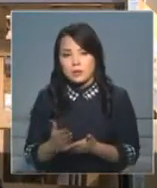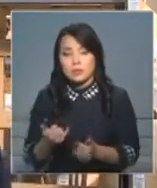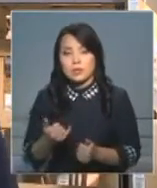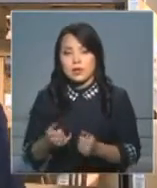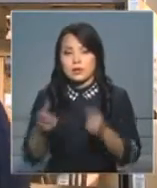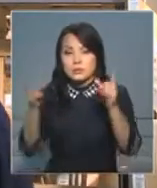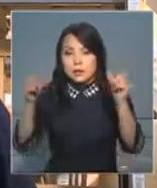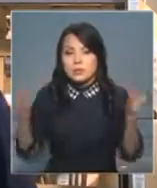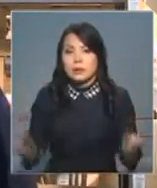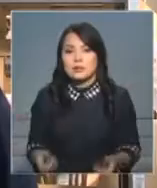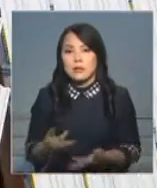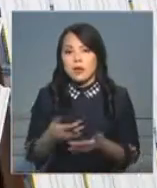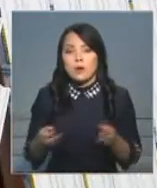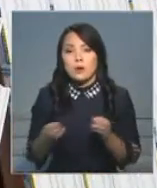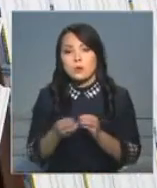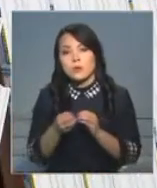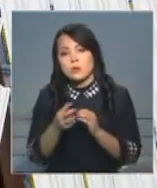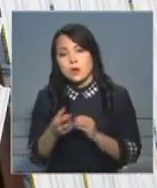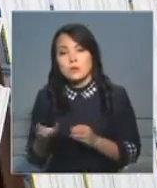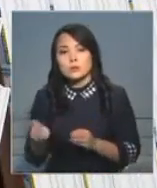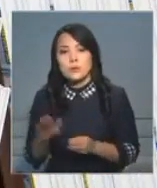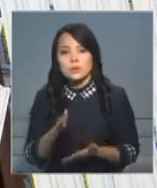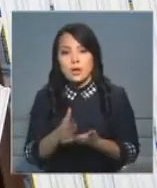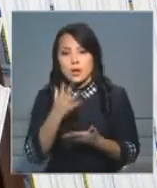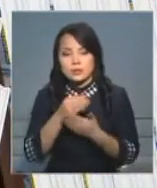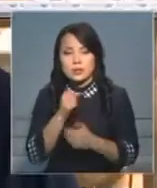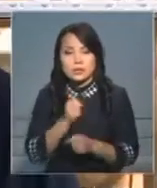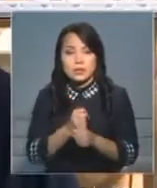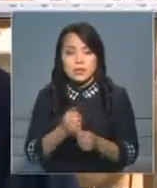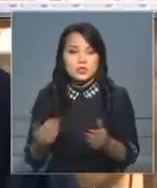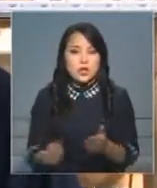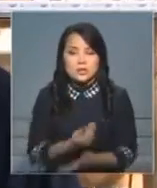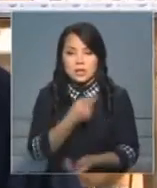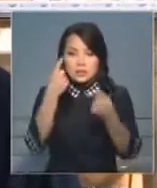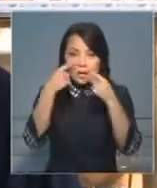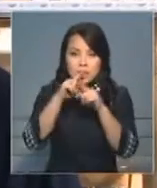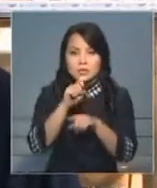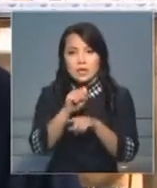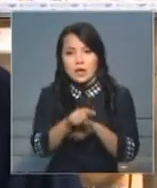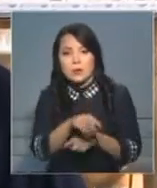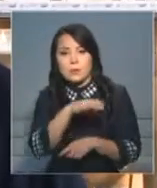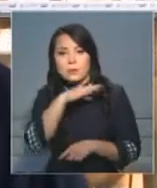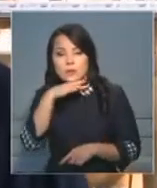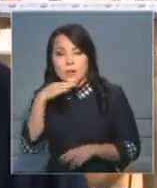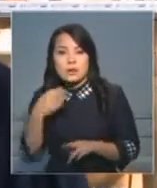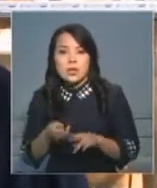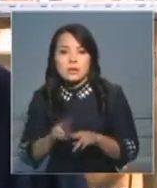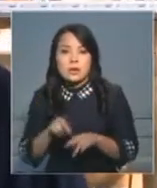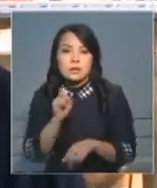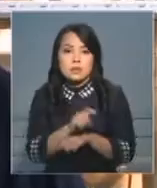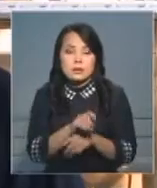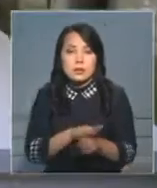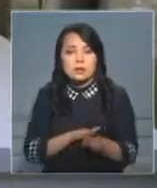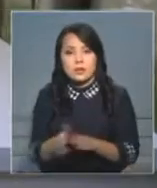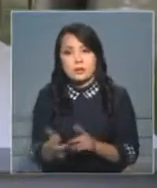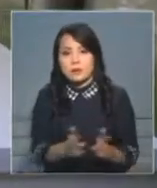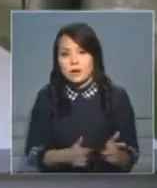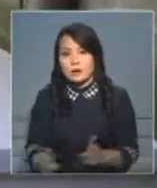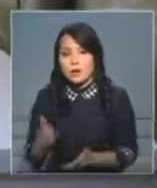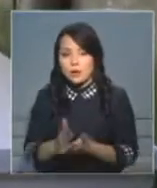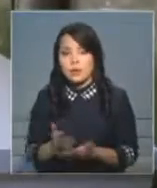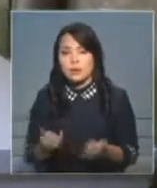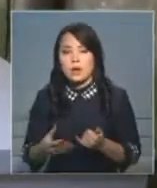10-12 штук дайын барамыз. Жаңа технологиямен бәрі. Бізде енді қазір заказ көп. любой берген заказды біз жасай береміз қаз.